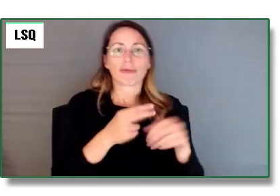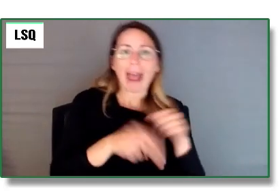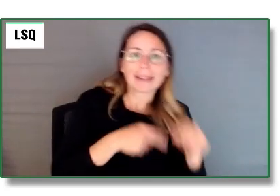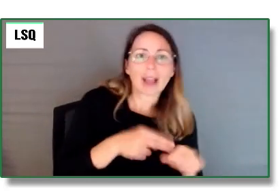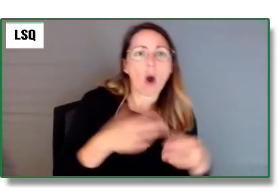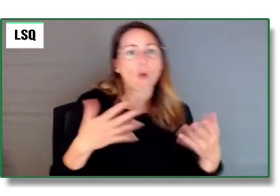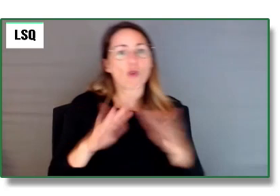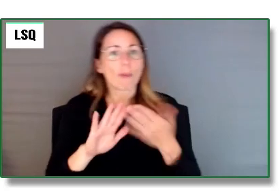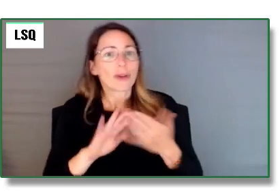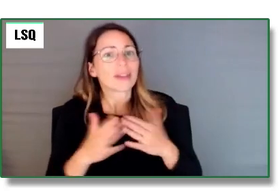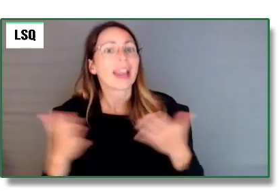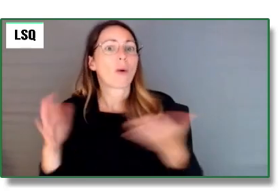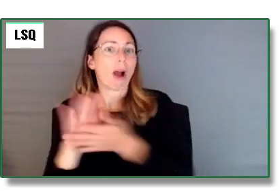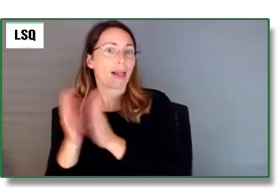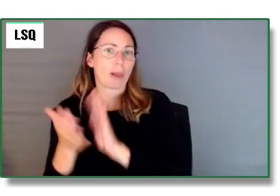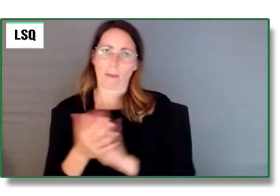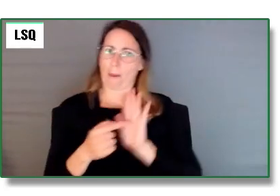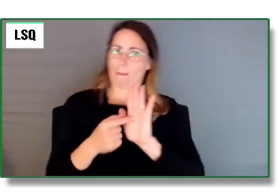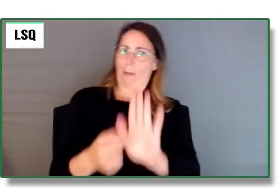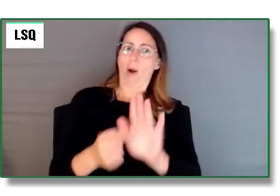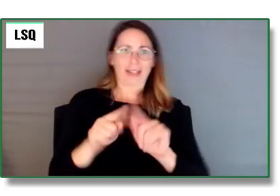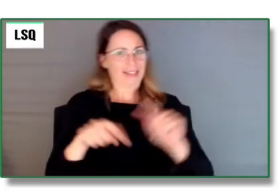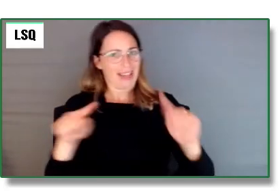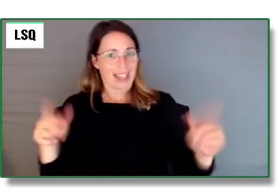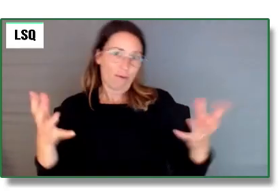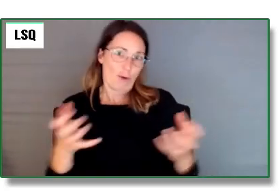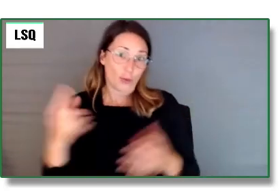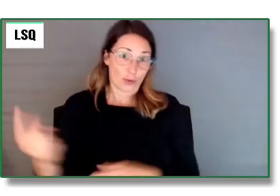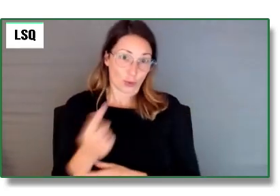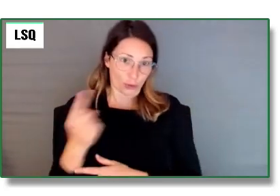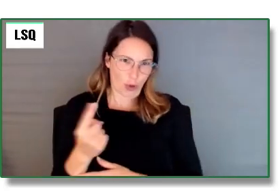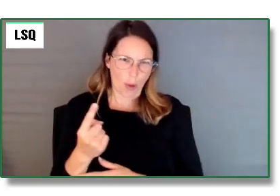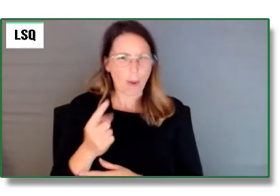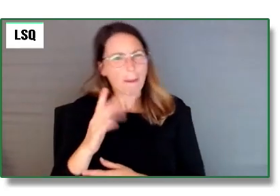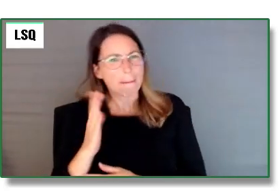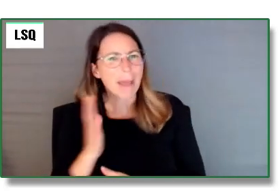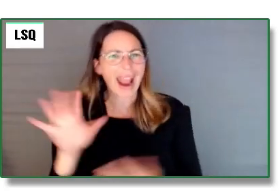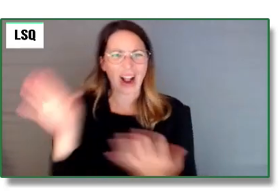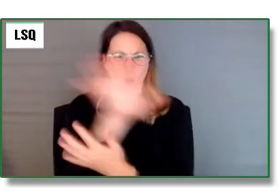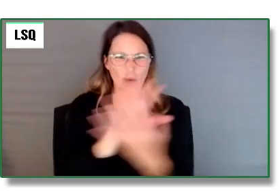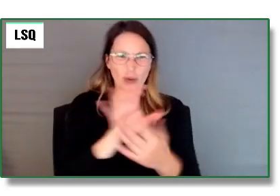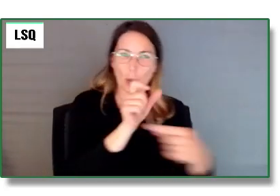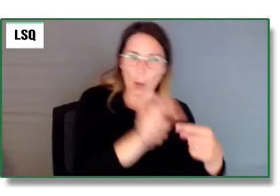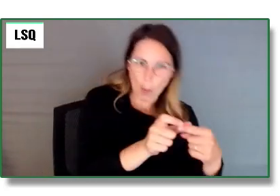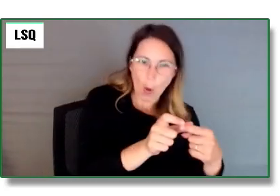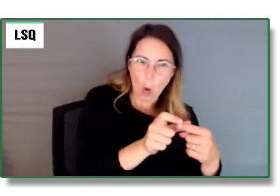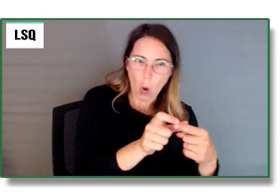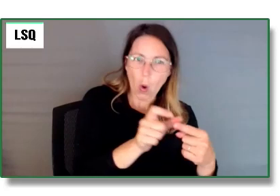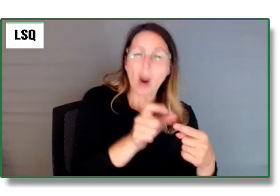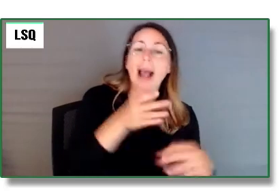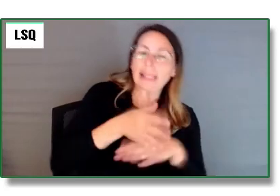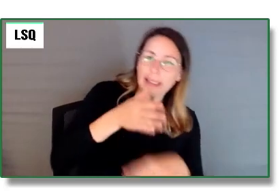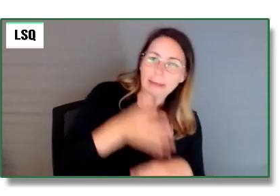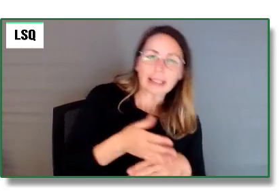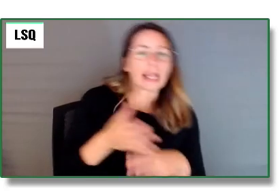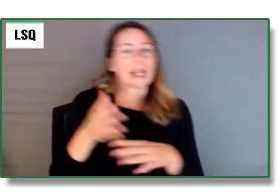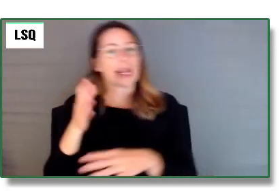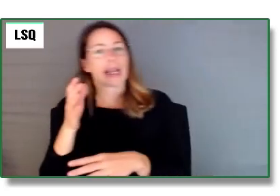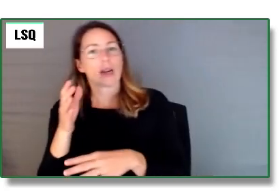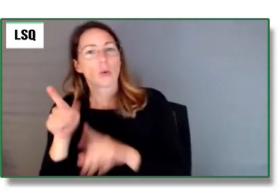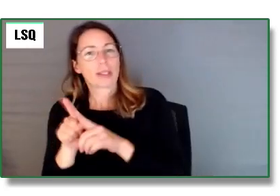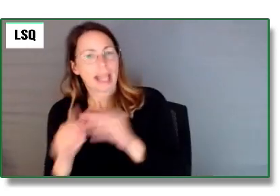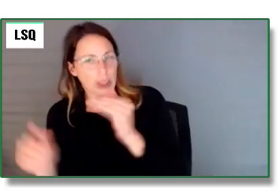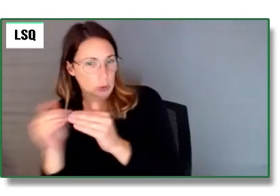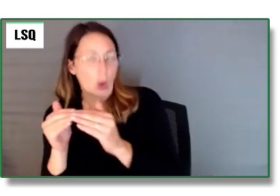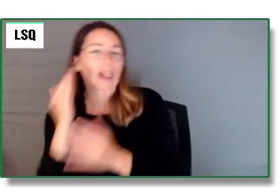diversité. La confusion entre accessibilité et inclusion vraiment est bien connue. On pense souvent qu'elles signifient